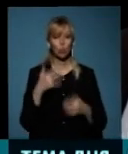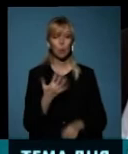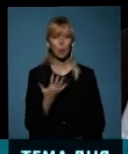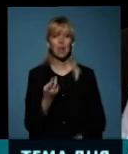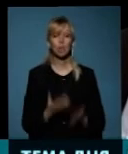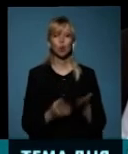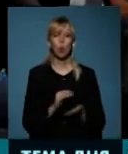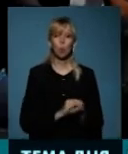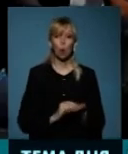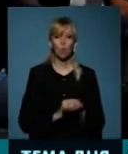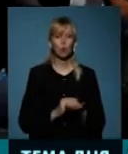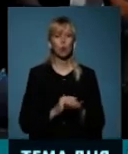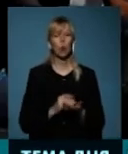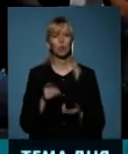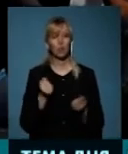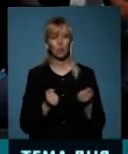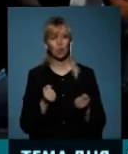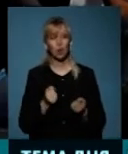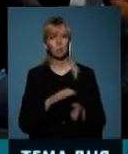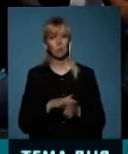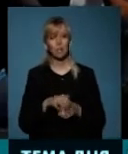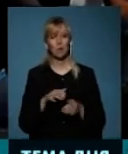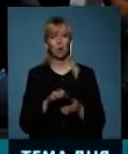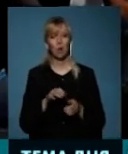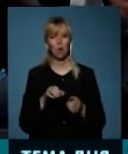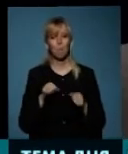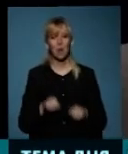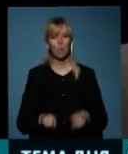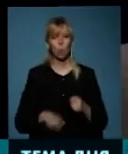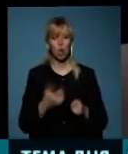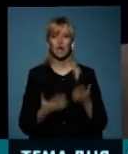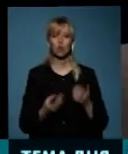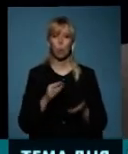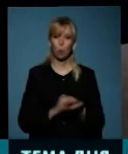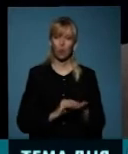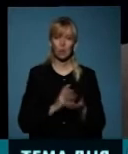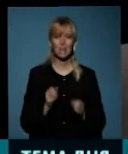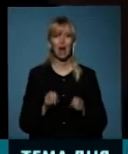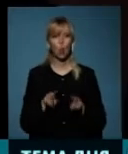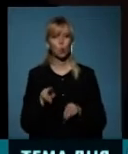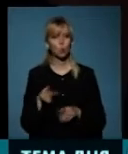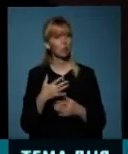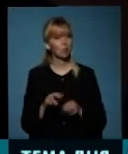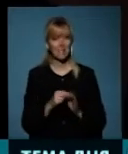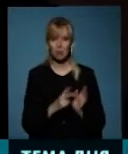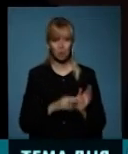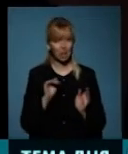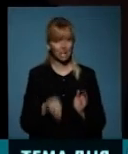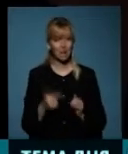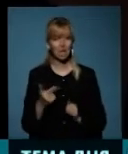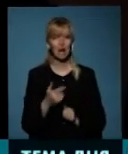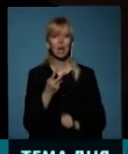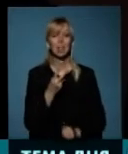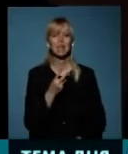повторно таким водієм здійснюється повторно правопорушення, якщо повторно, то загрожуємо не вже не 17 тисяч гривень,